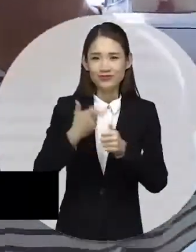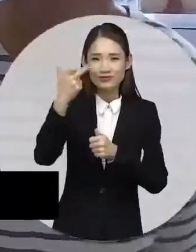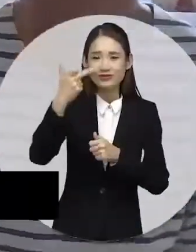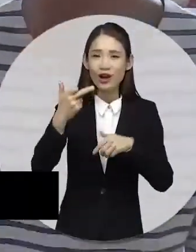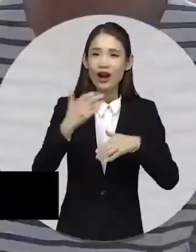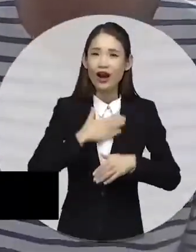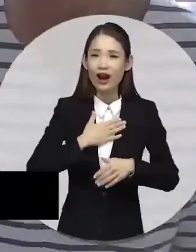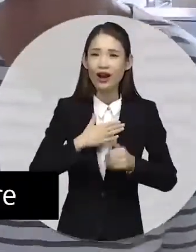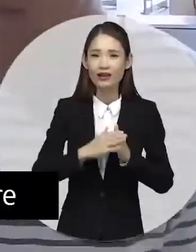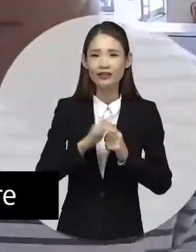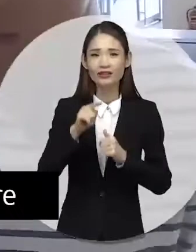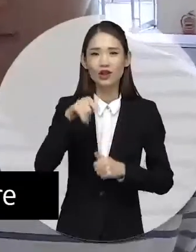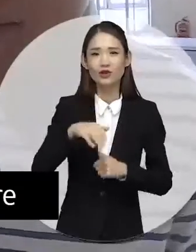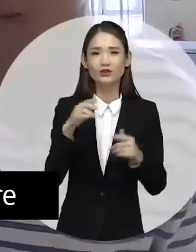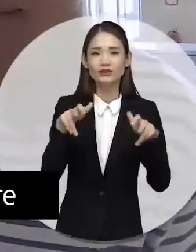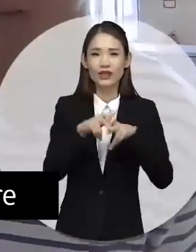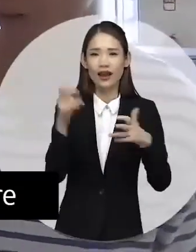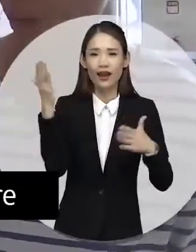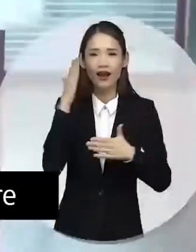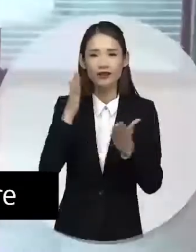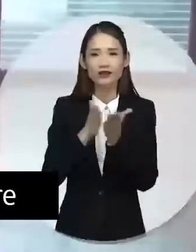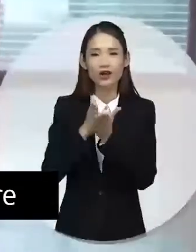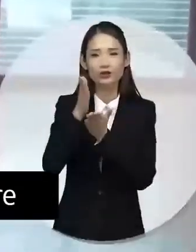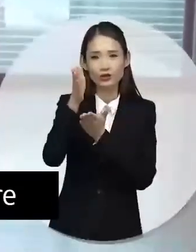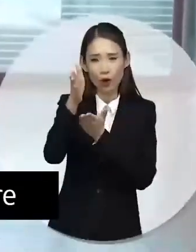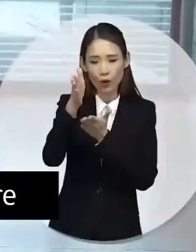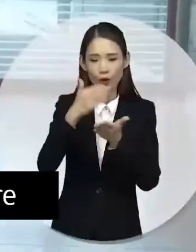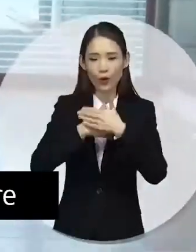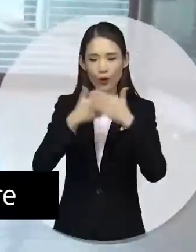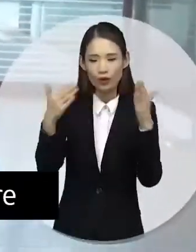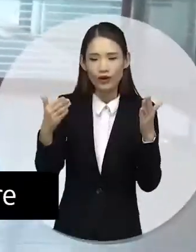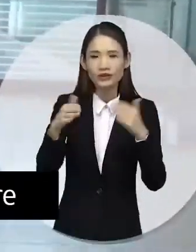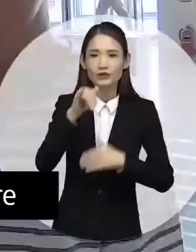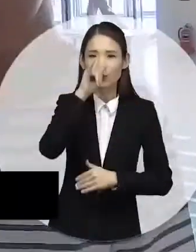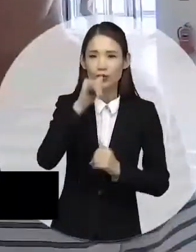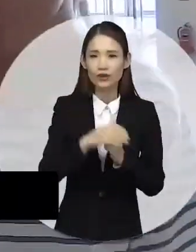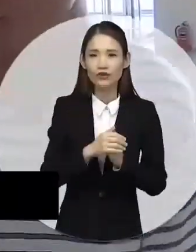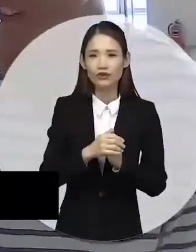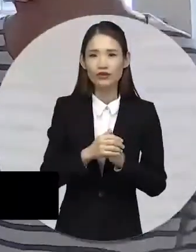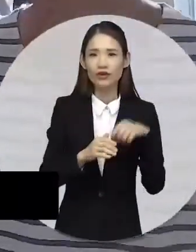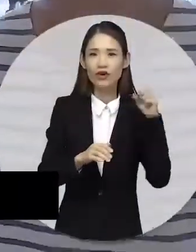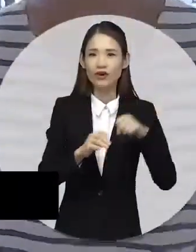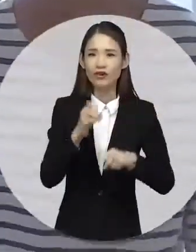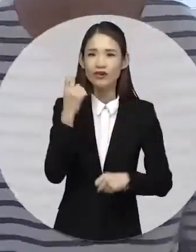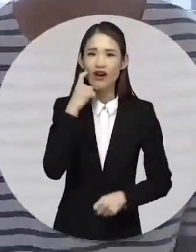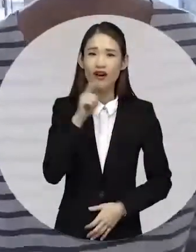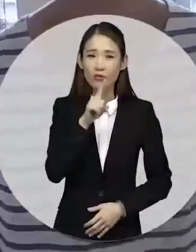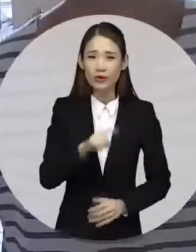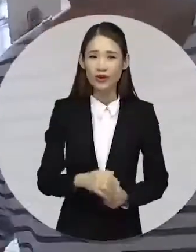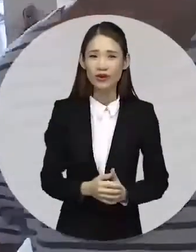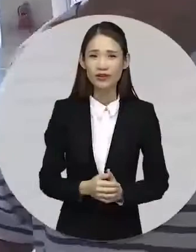오늘 어? 그거 알아? 뭐? 여기는 장애 학생 전용 열람실 있대. 뻥치고 있네.